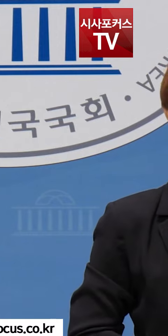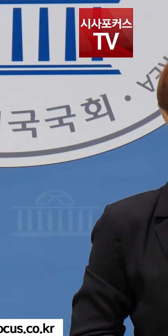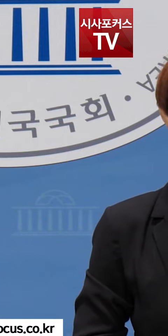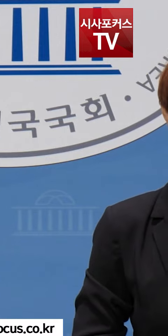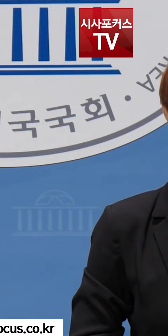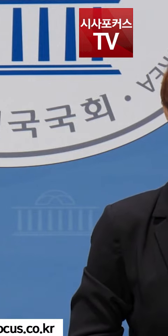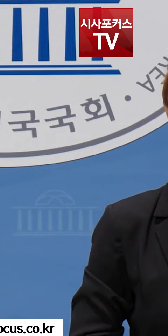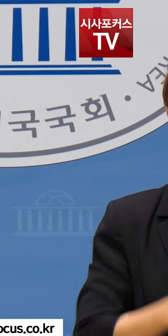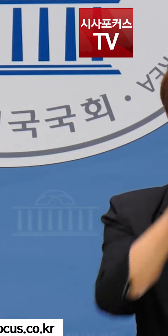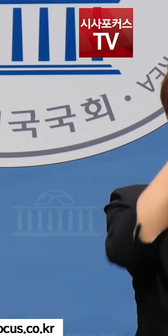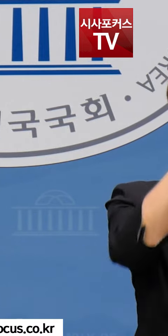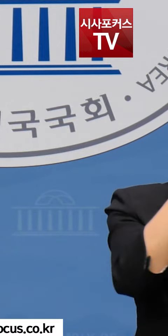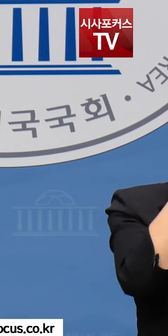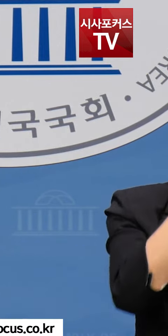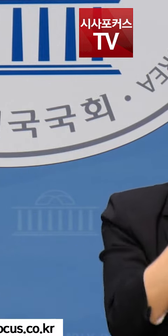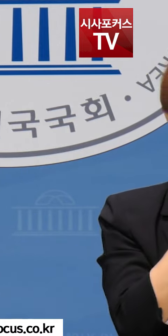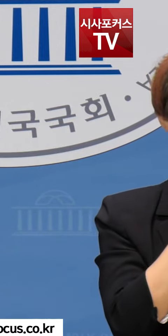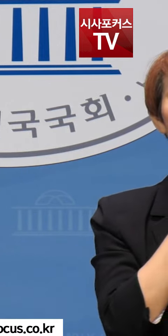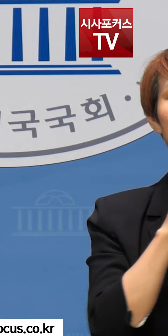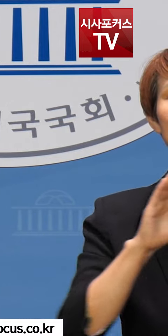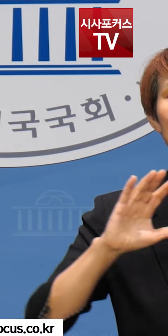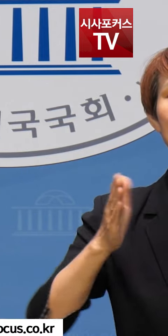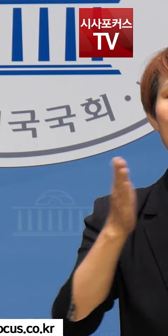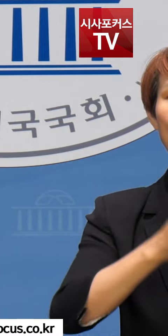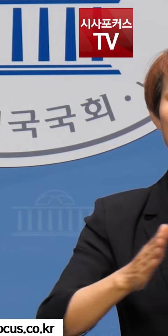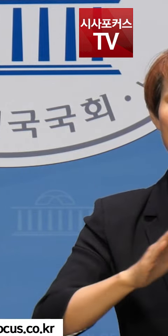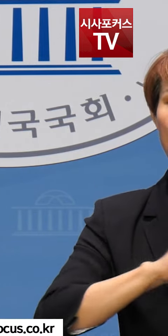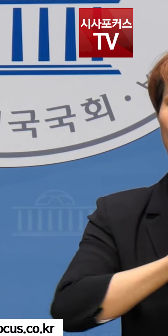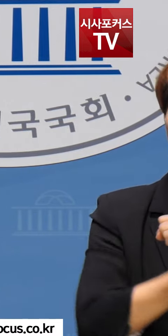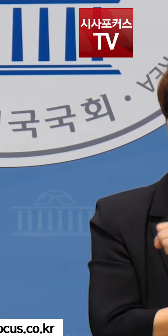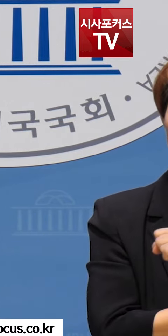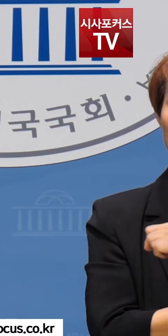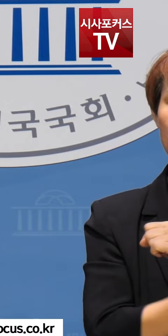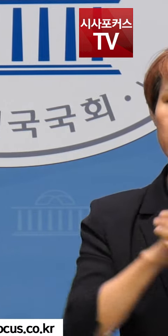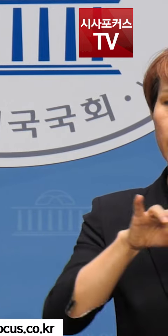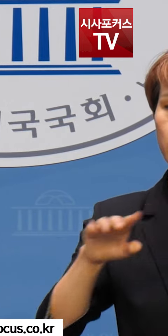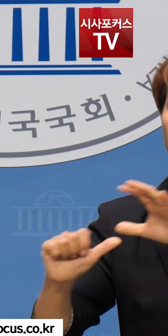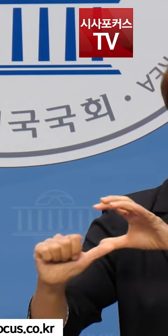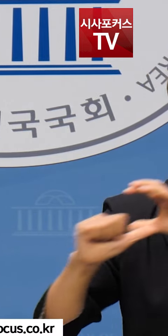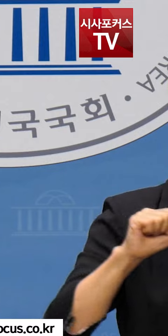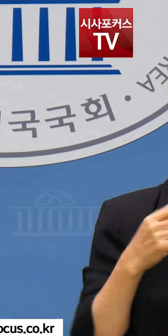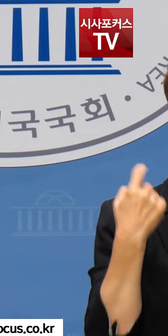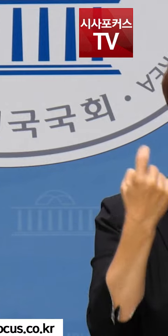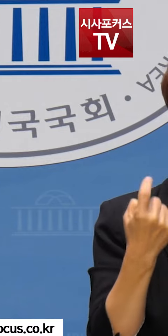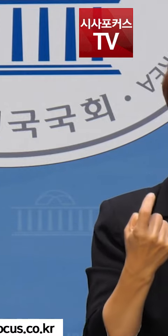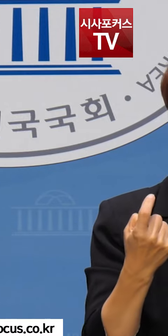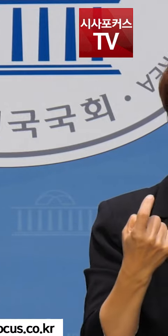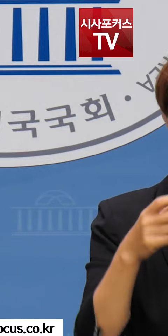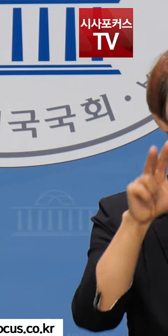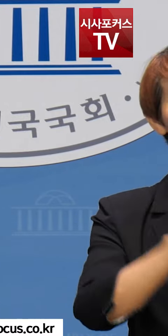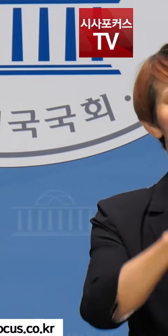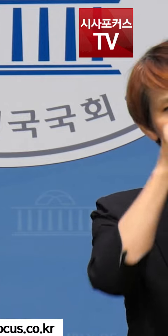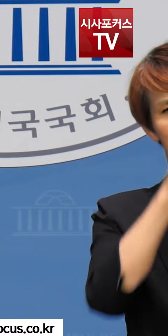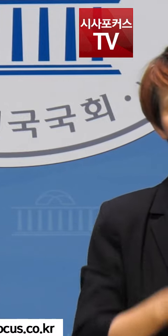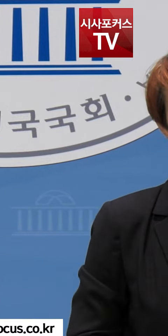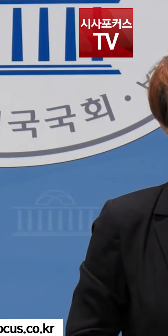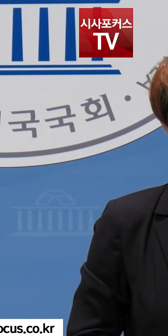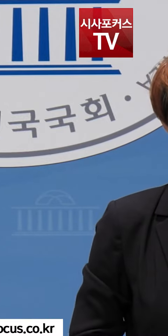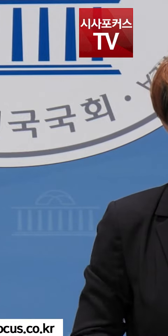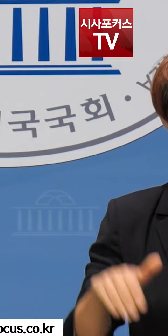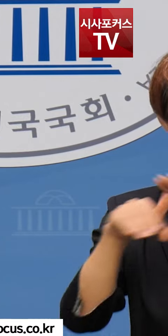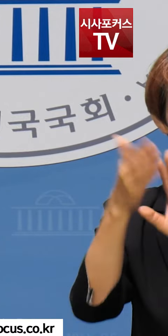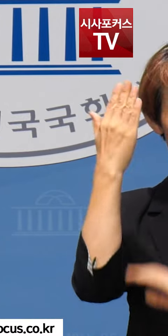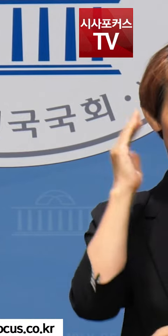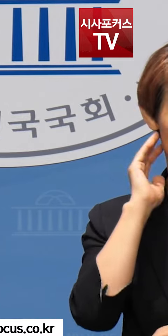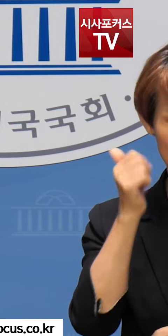것은 죄가 아니지만 국가 공권력과 혈세를 동원한 관광이라면 문제는 달라집니다. 문 전